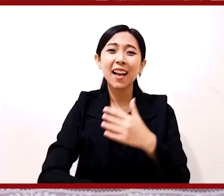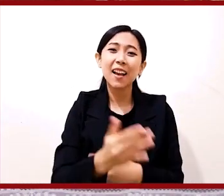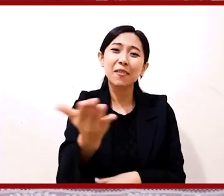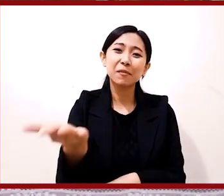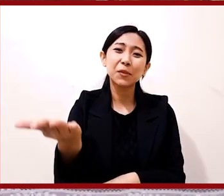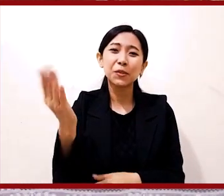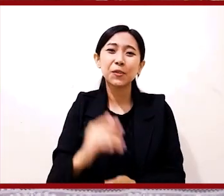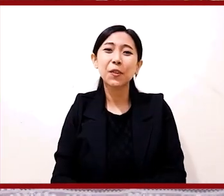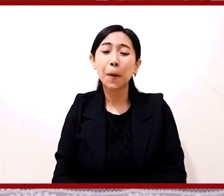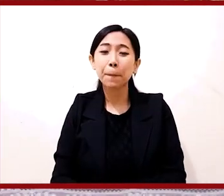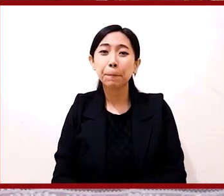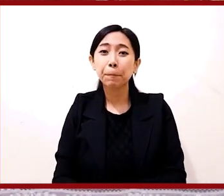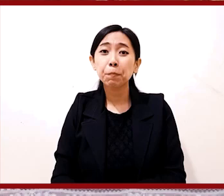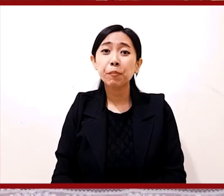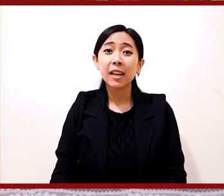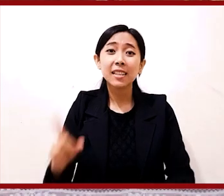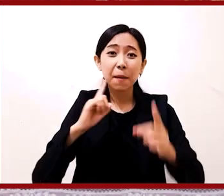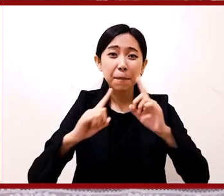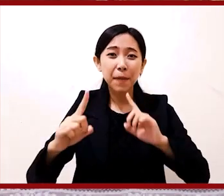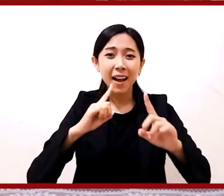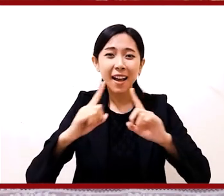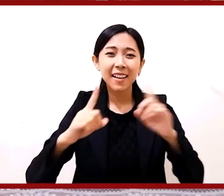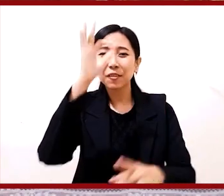nyatakan Yesus dalammu.